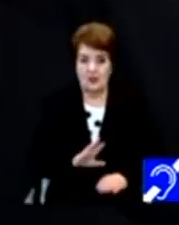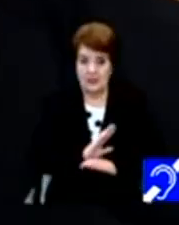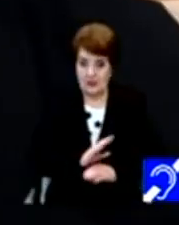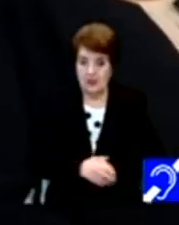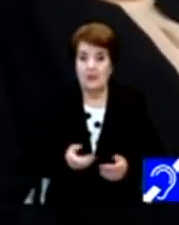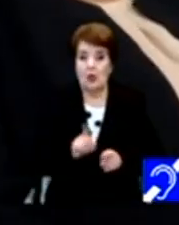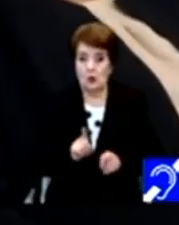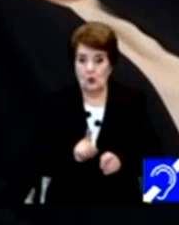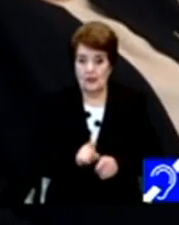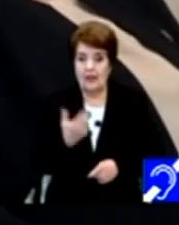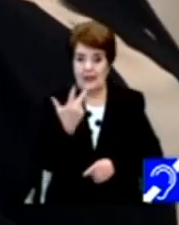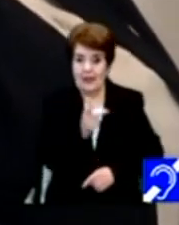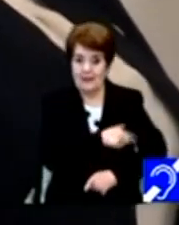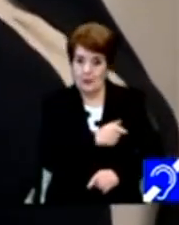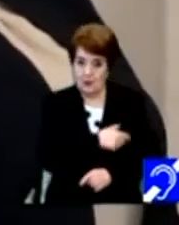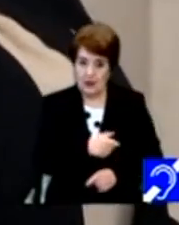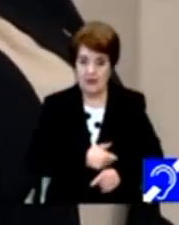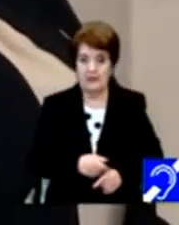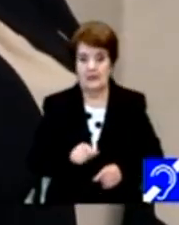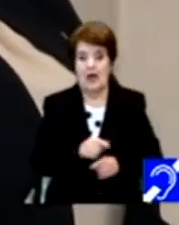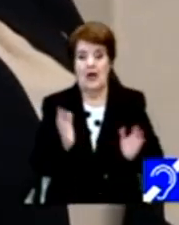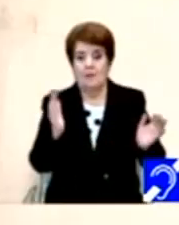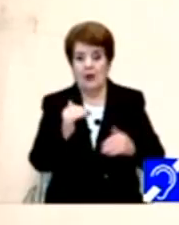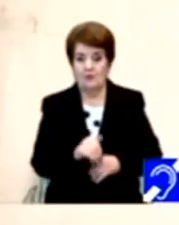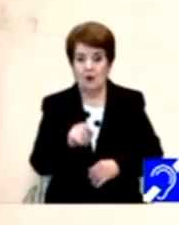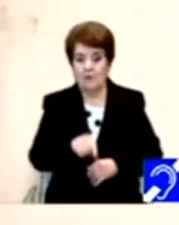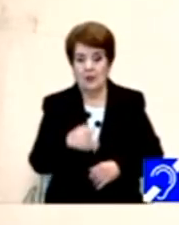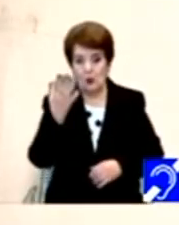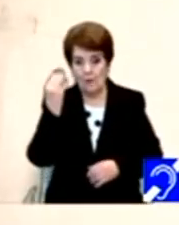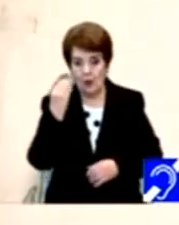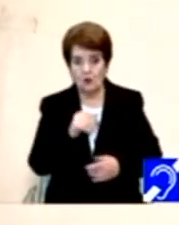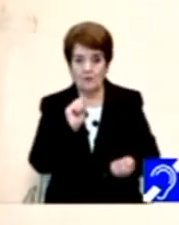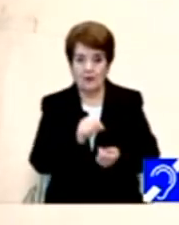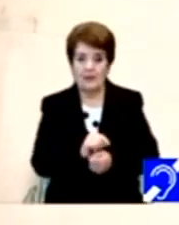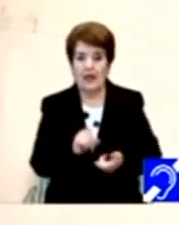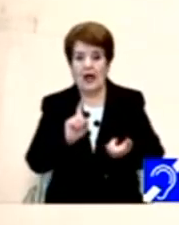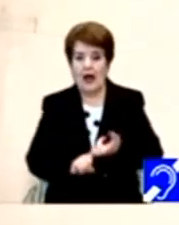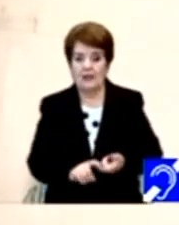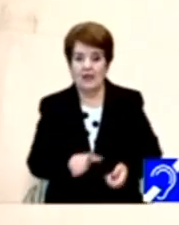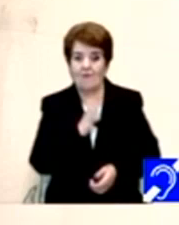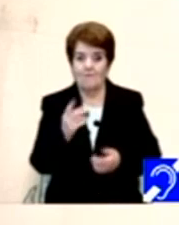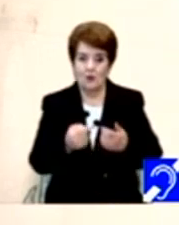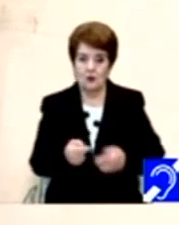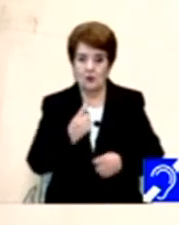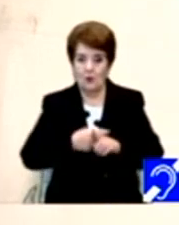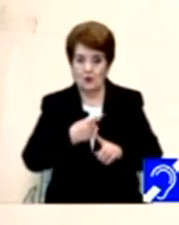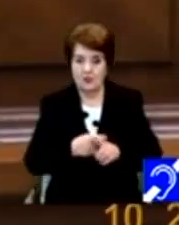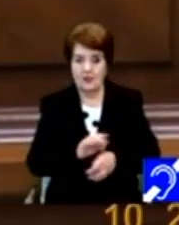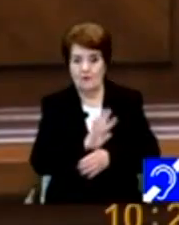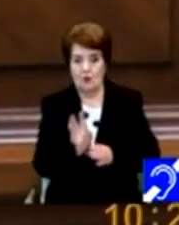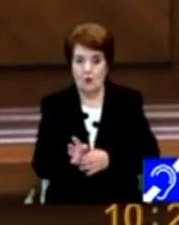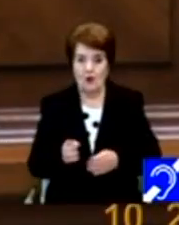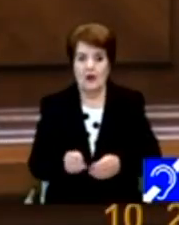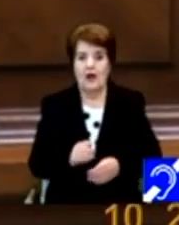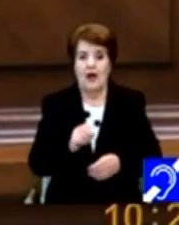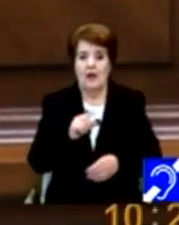decese. Totodată, trei deputați din Platforma pentru Moldova care sunt împotriva carantinei au fost confirmați pozitiv cu noul coronavirus.